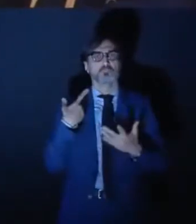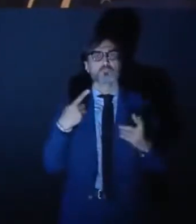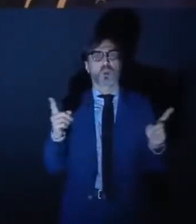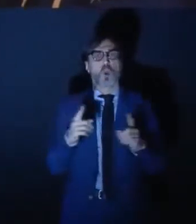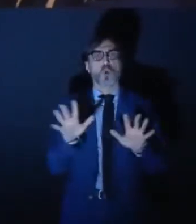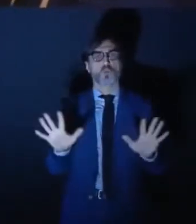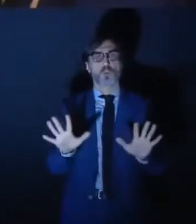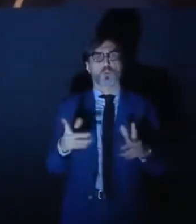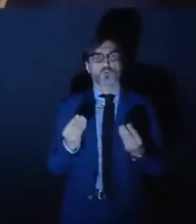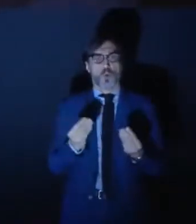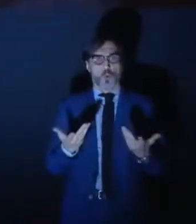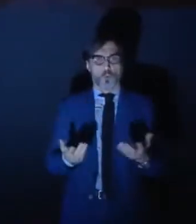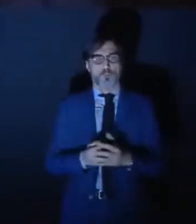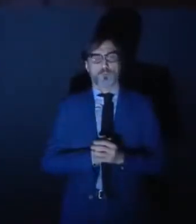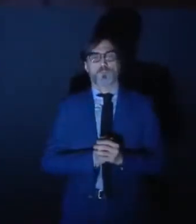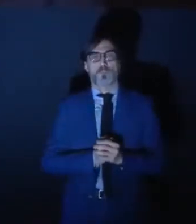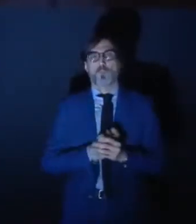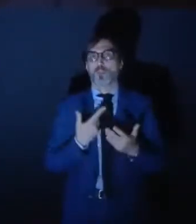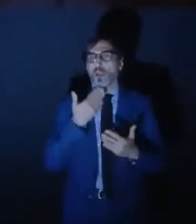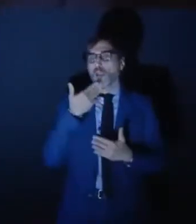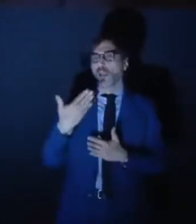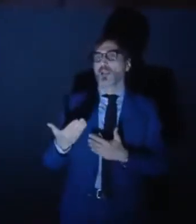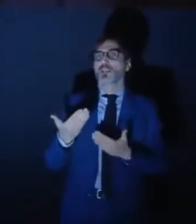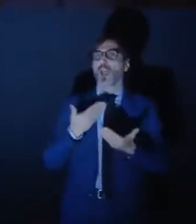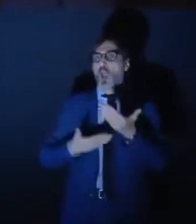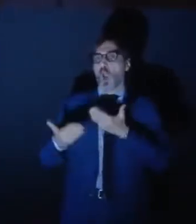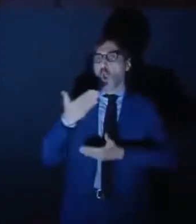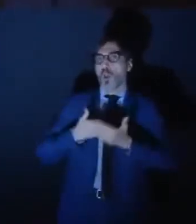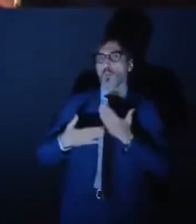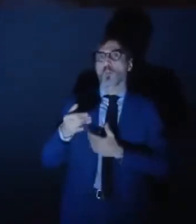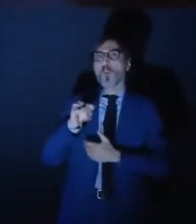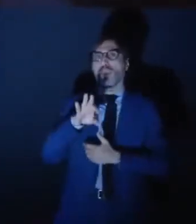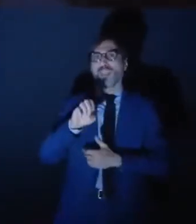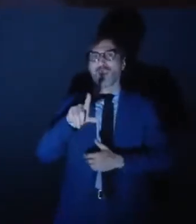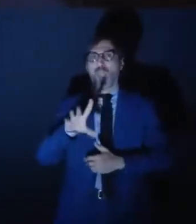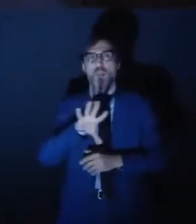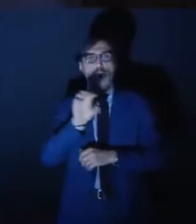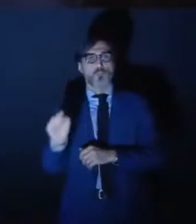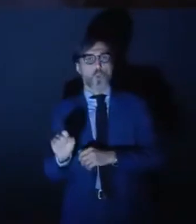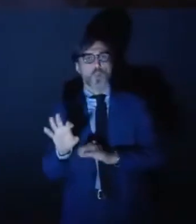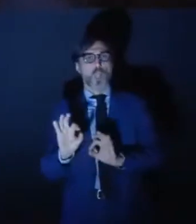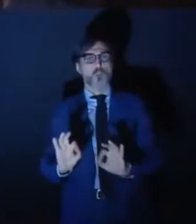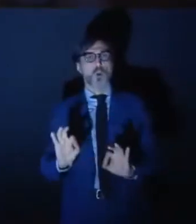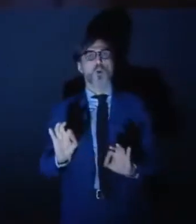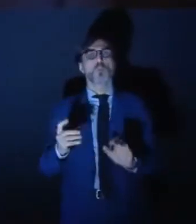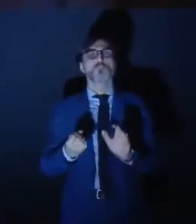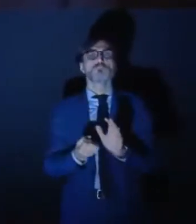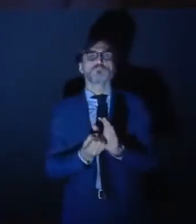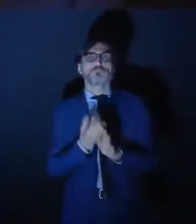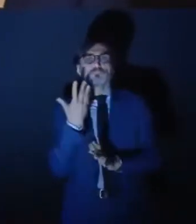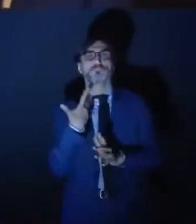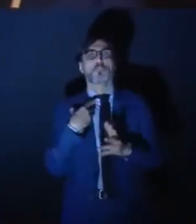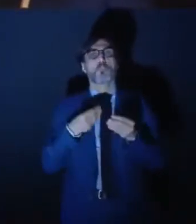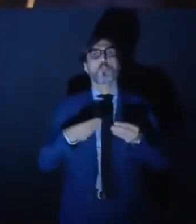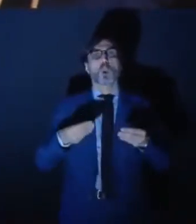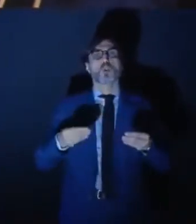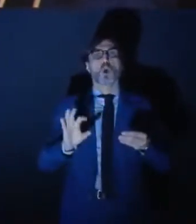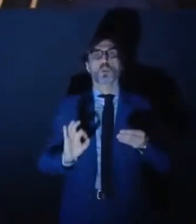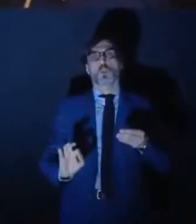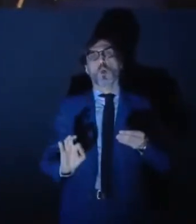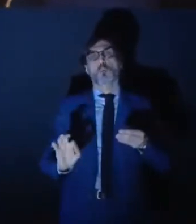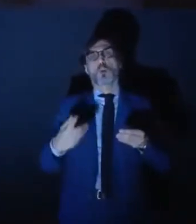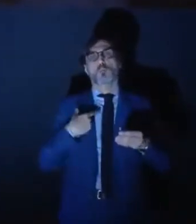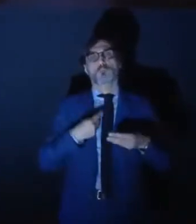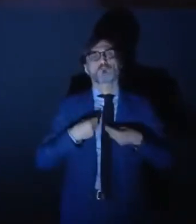nasce da una collaborazione con appunto l'inail puglia di voler creare un prodotto che possa appunto